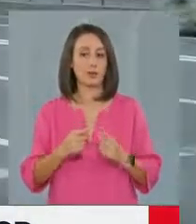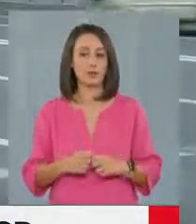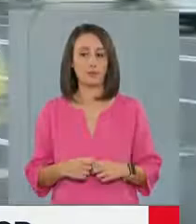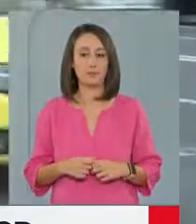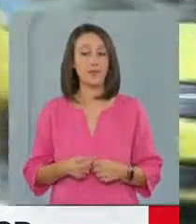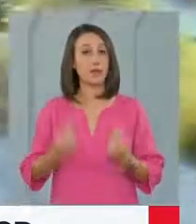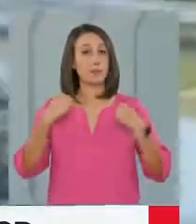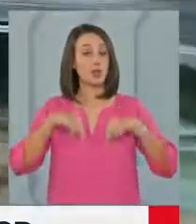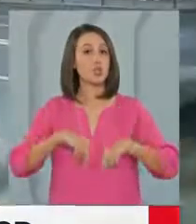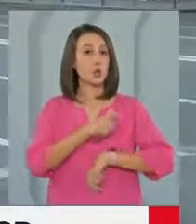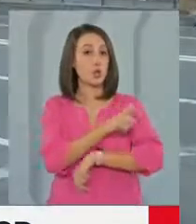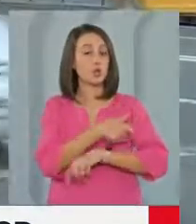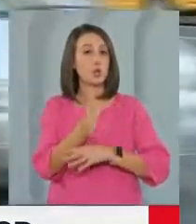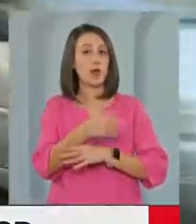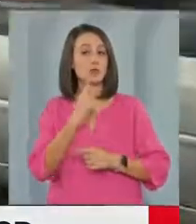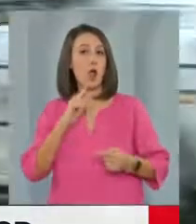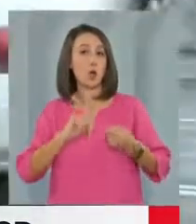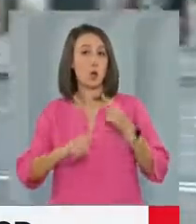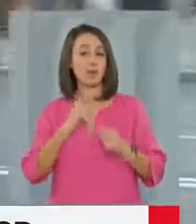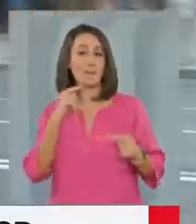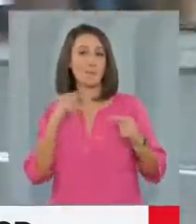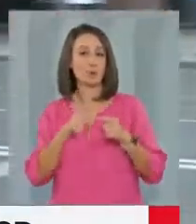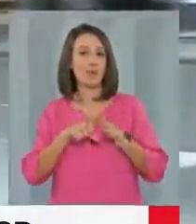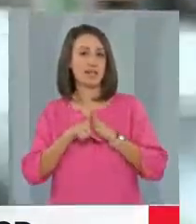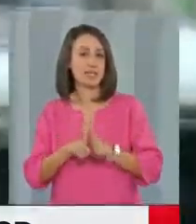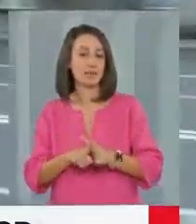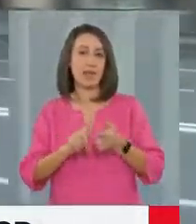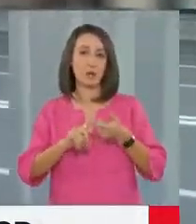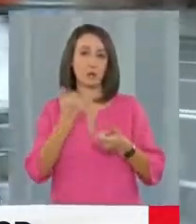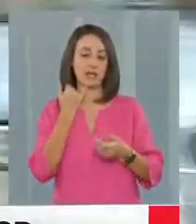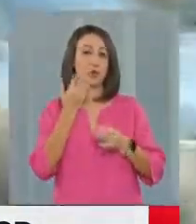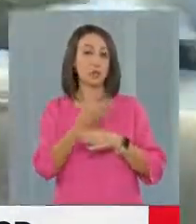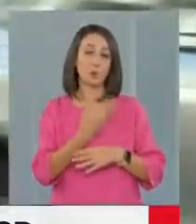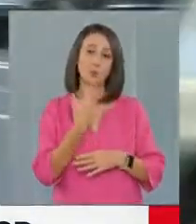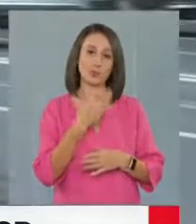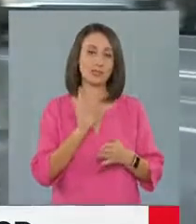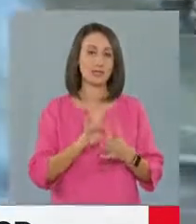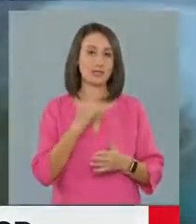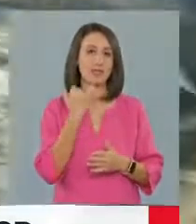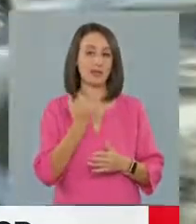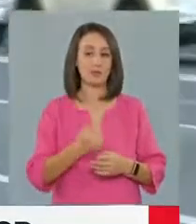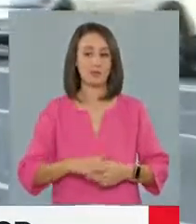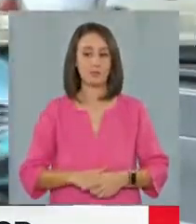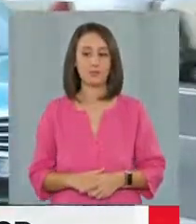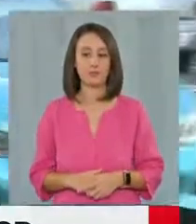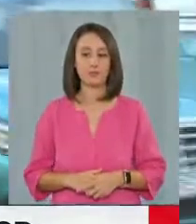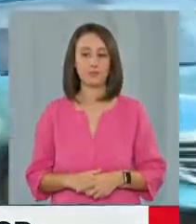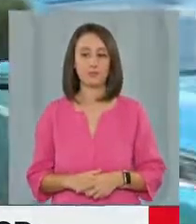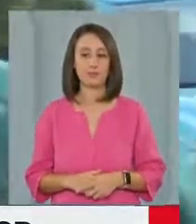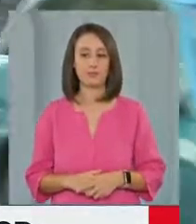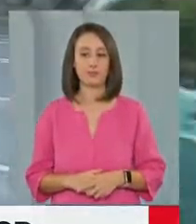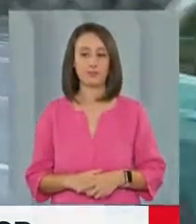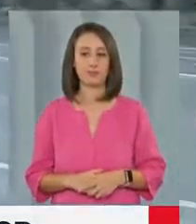Staloș, este președintele Consiliului Național pentru Combaterea Discriminării, în direct alături de noi. Vă mulțumesc foarte mult că sunteți în direct alături de noi. Bună